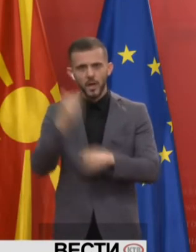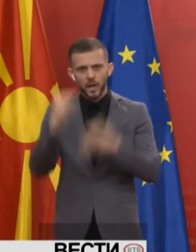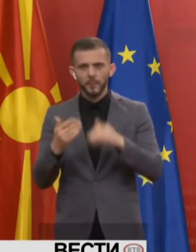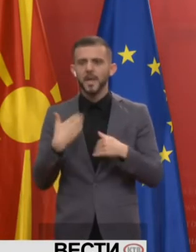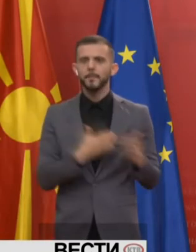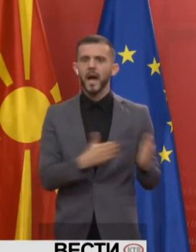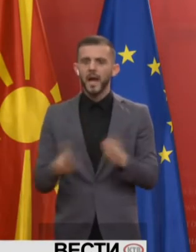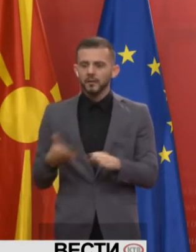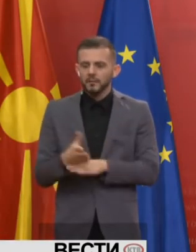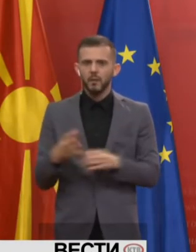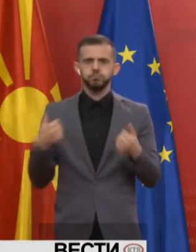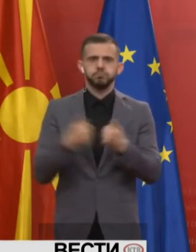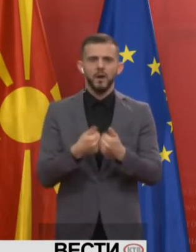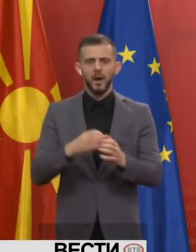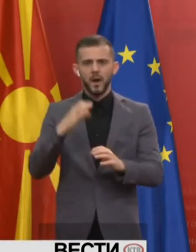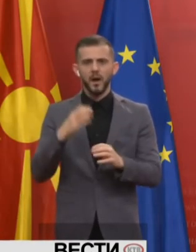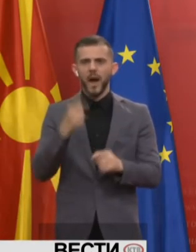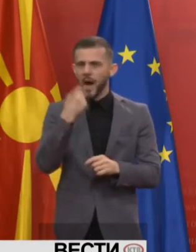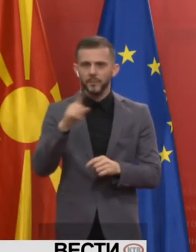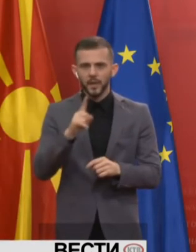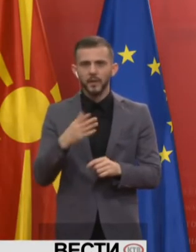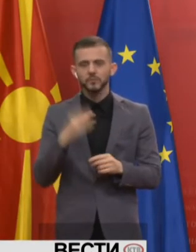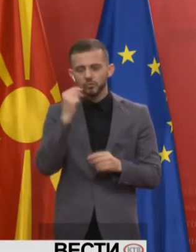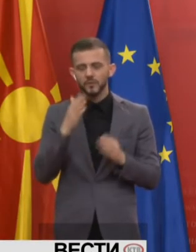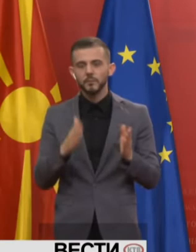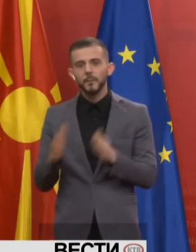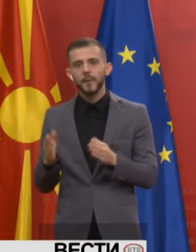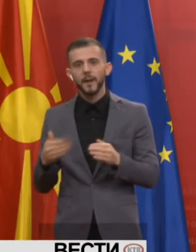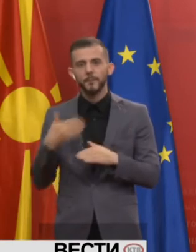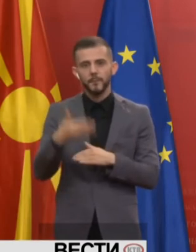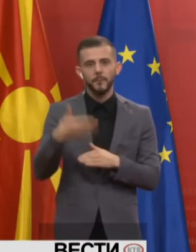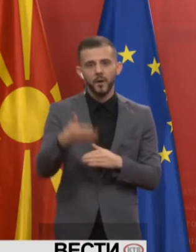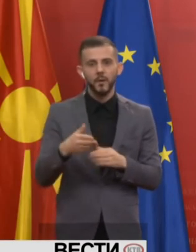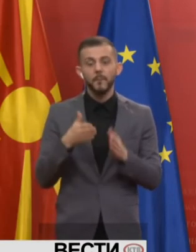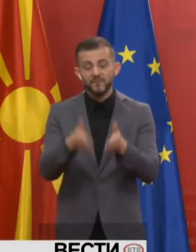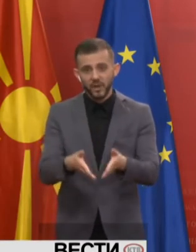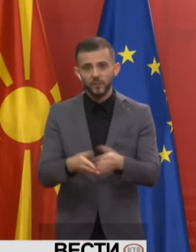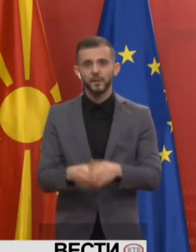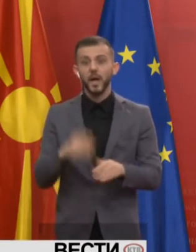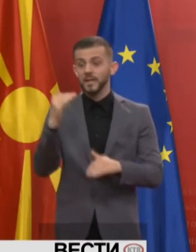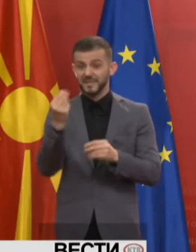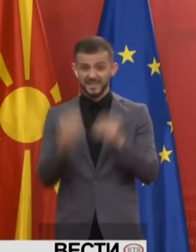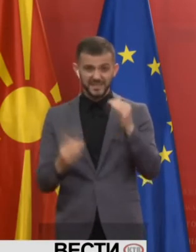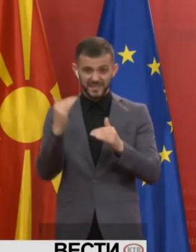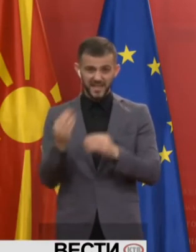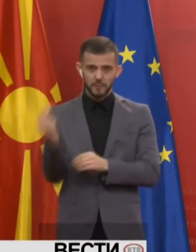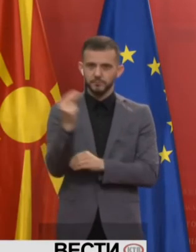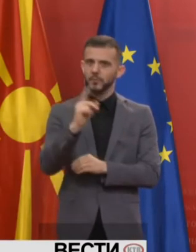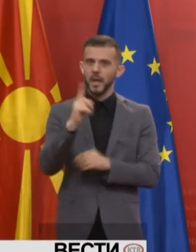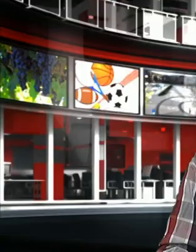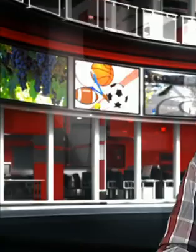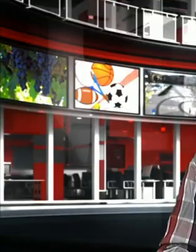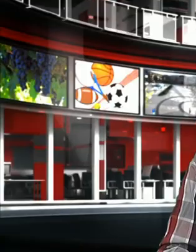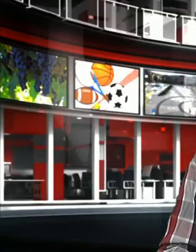во аптеките, се дозволува влез на ограничен број на лица во аптеките, а цените се согласно препораките и одлуките на